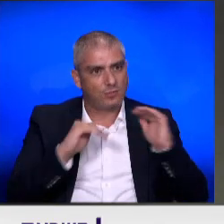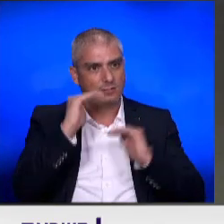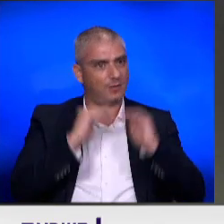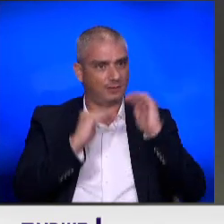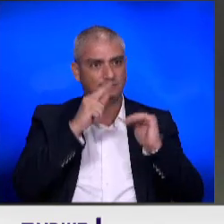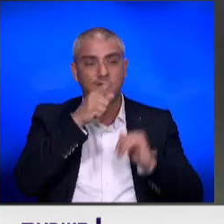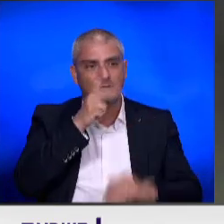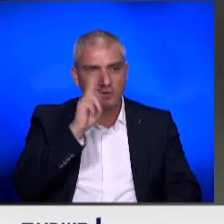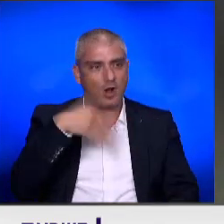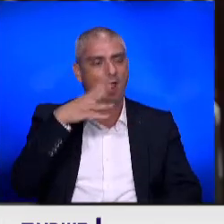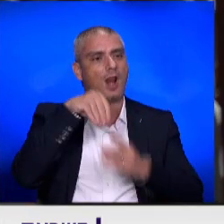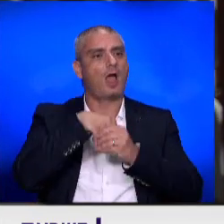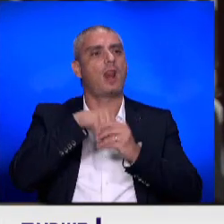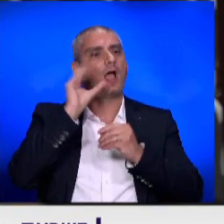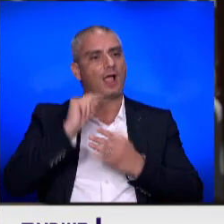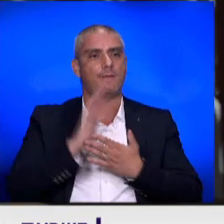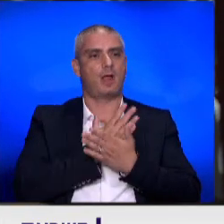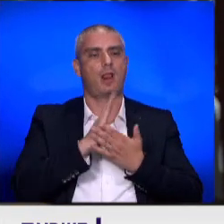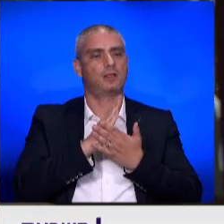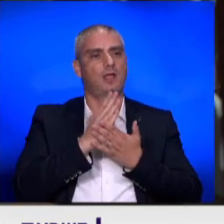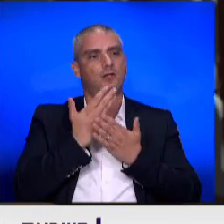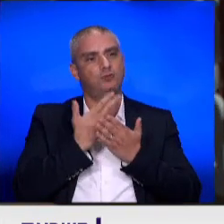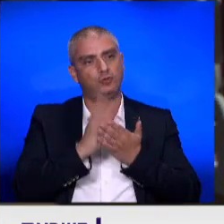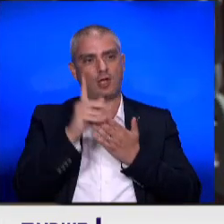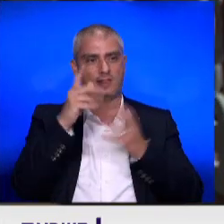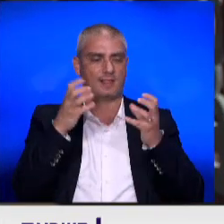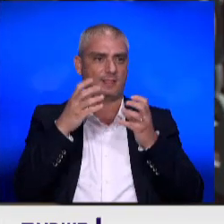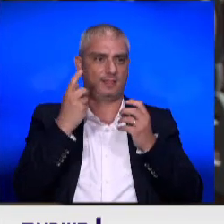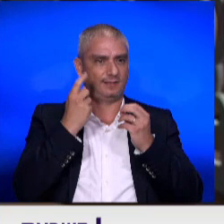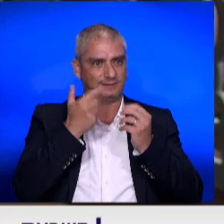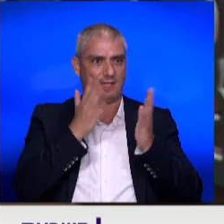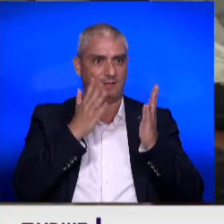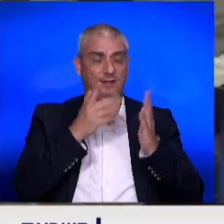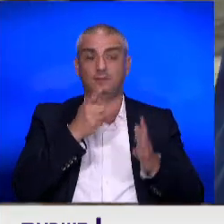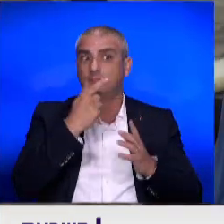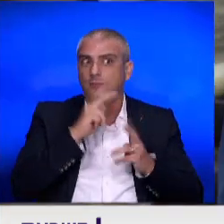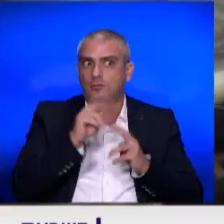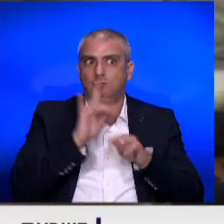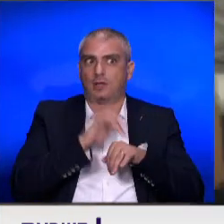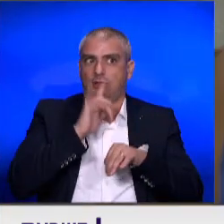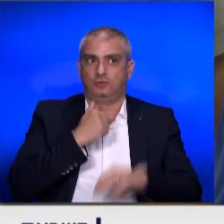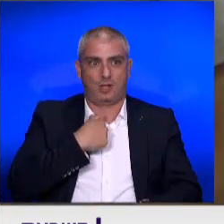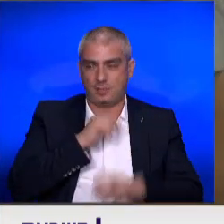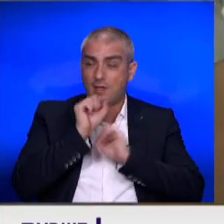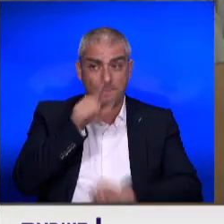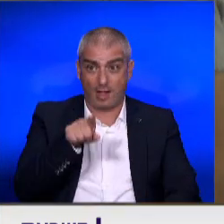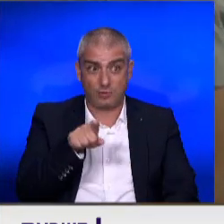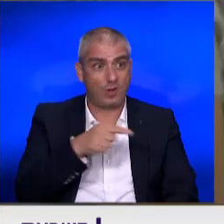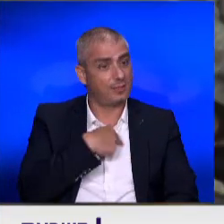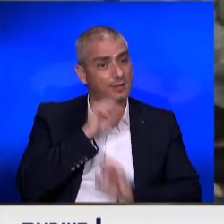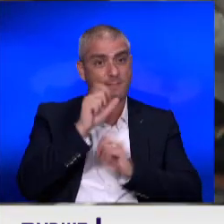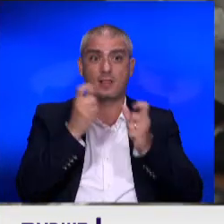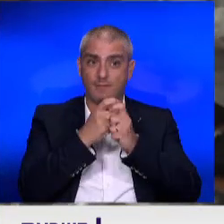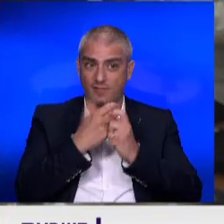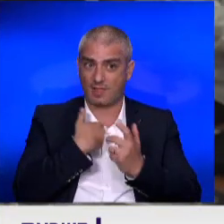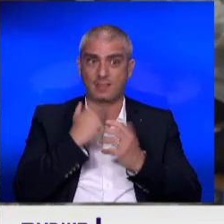זו שיכולה להכיל גם החלטה שיורדת מעד מהטלם. נושא טעום קצת, אני בעדו, אני בעד המפלגה, אני בעד